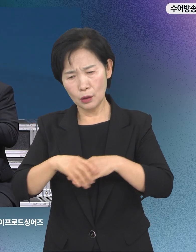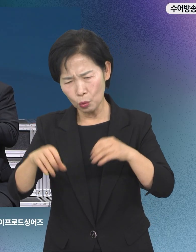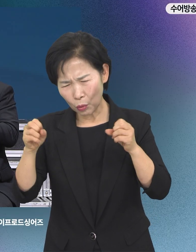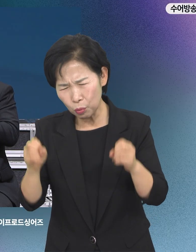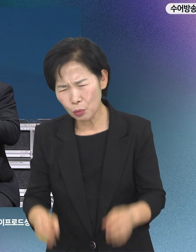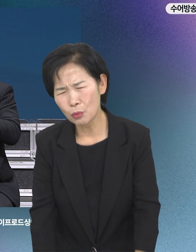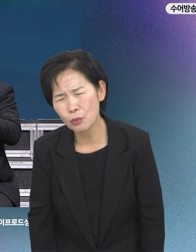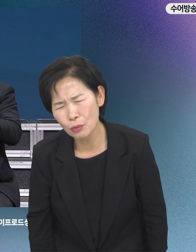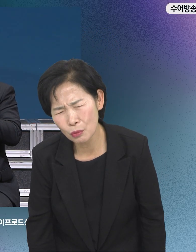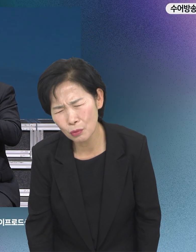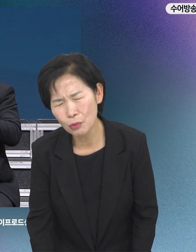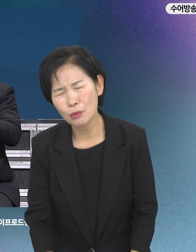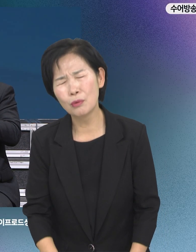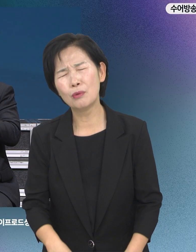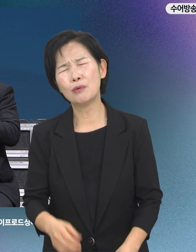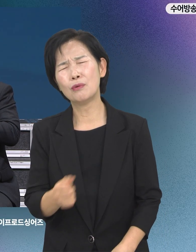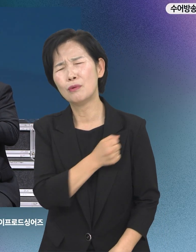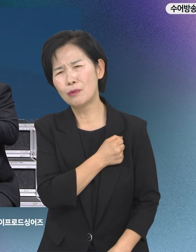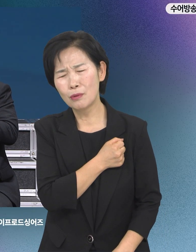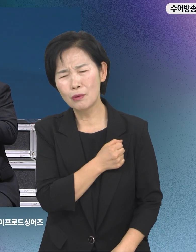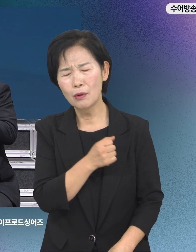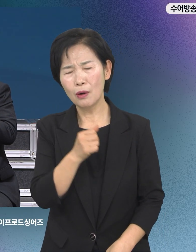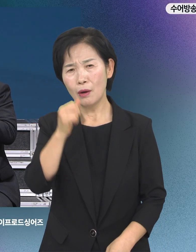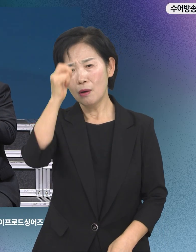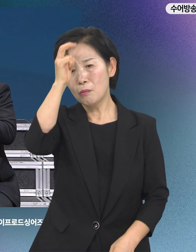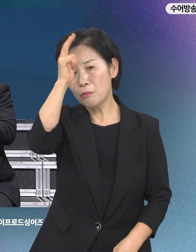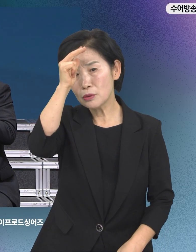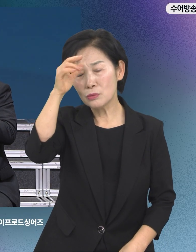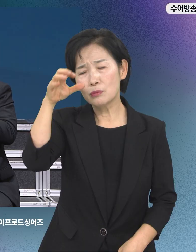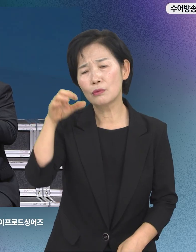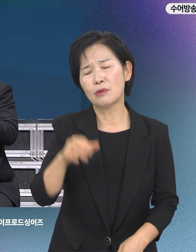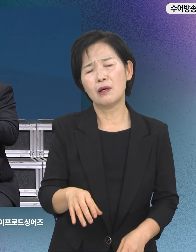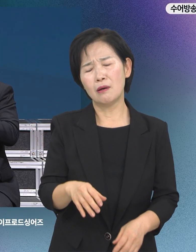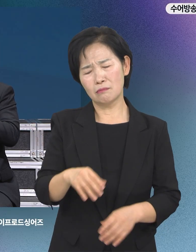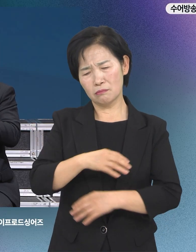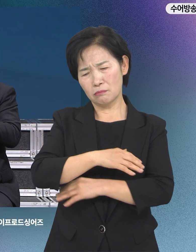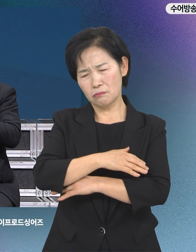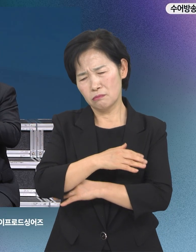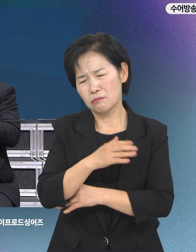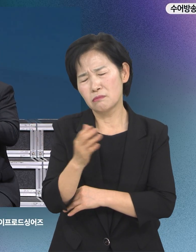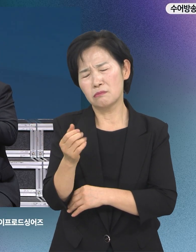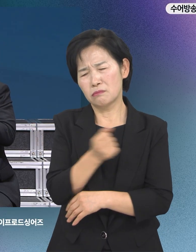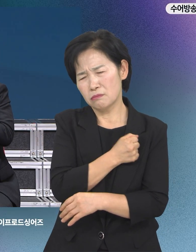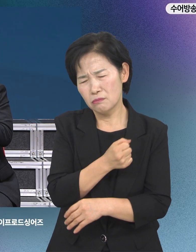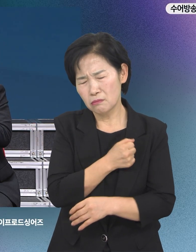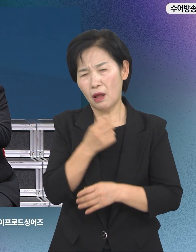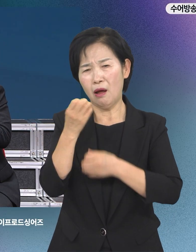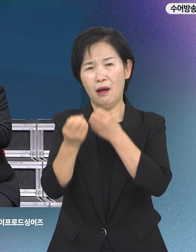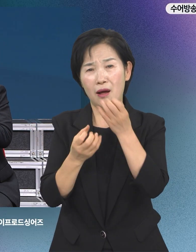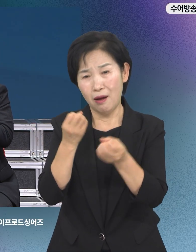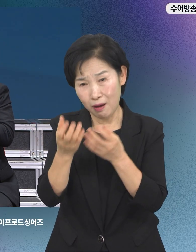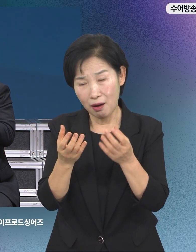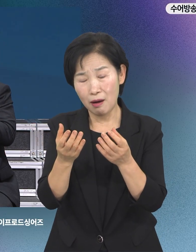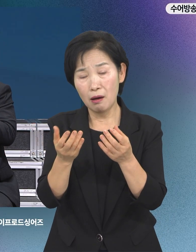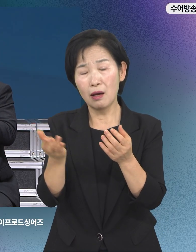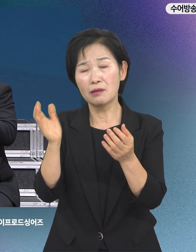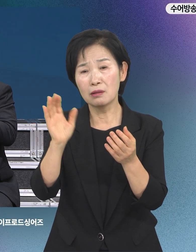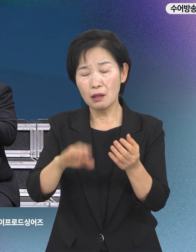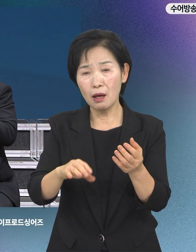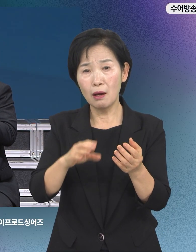마음으로 모텔 앞에 보이는 파출소로 들어가 사연을 털어놓았을 때 하나님은 천사